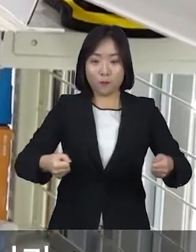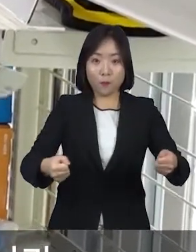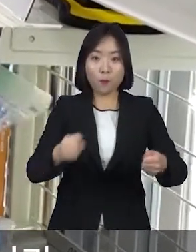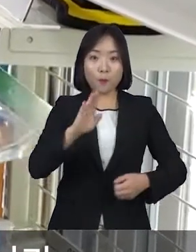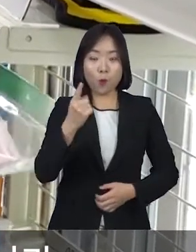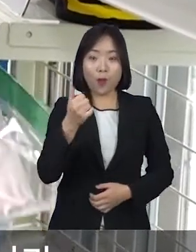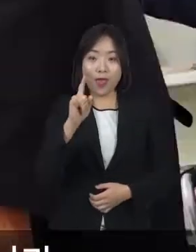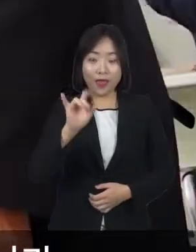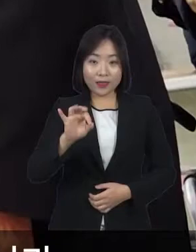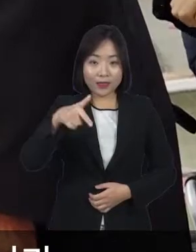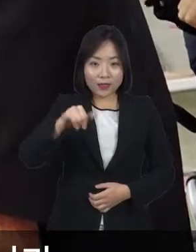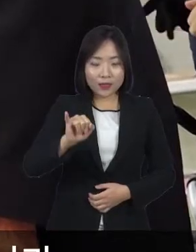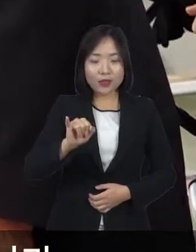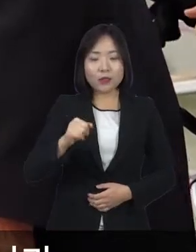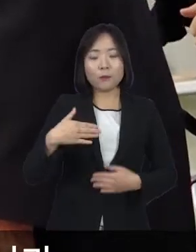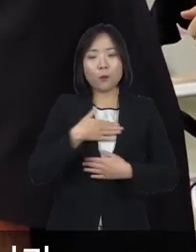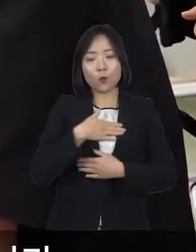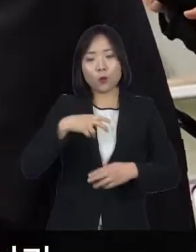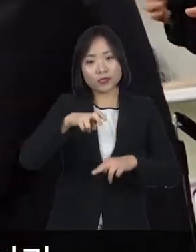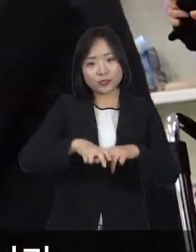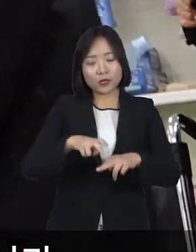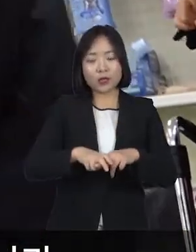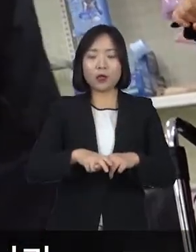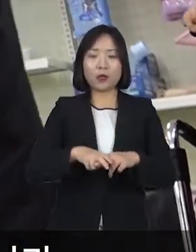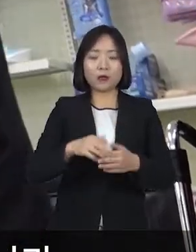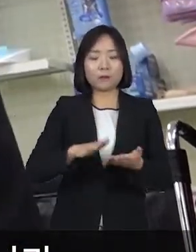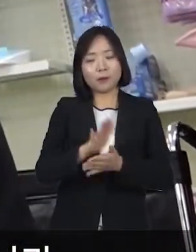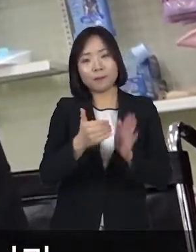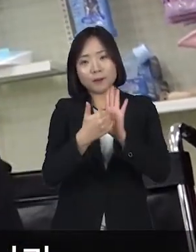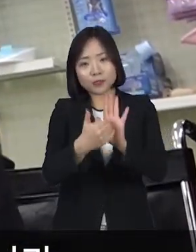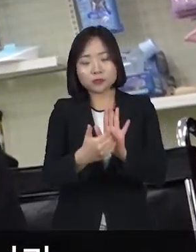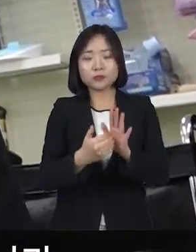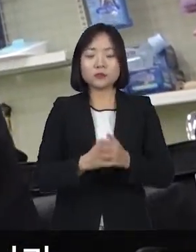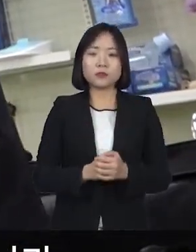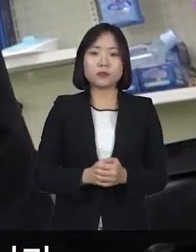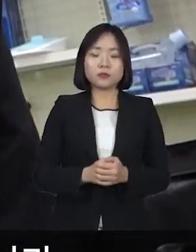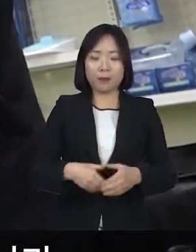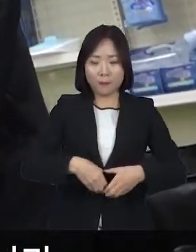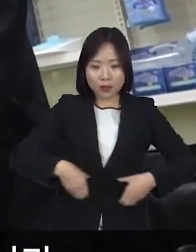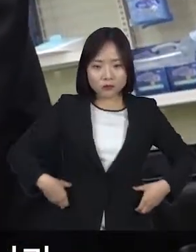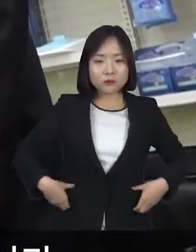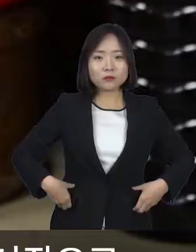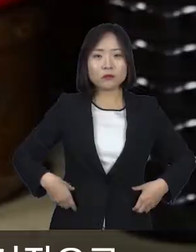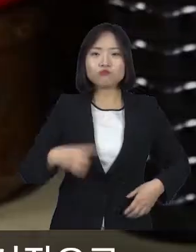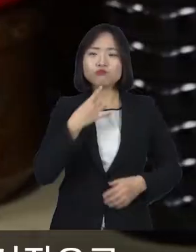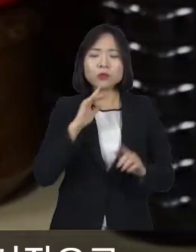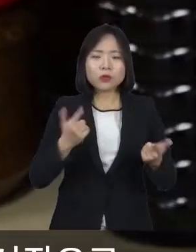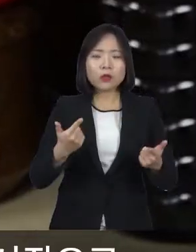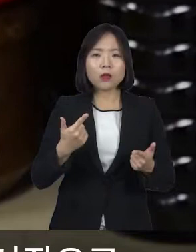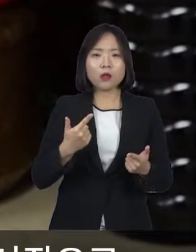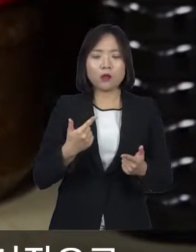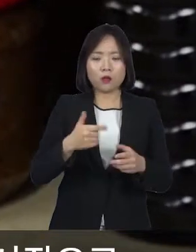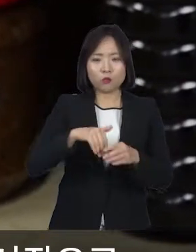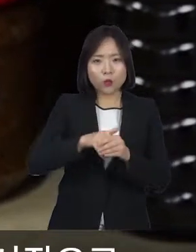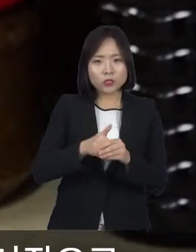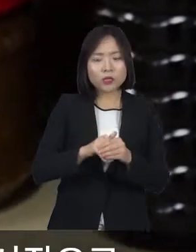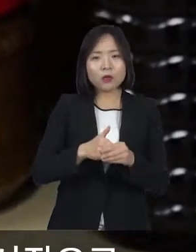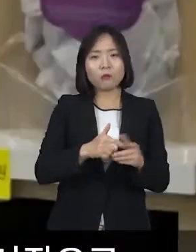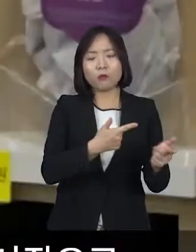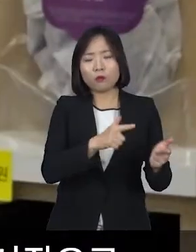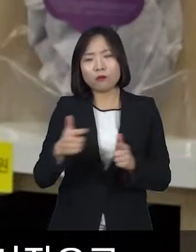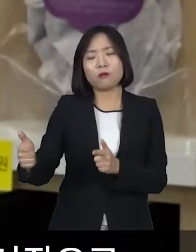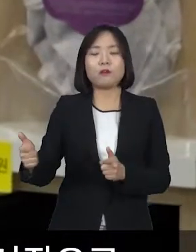목욕의자, 미끄럼 방지 매트, 실버 슈즈, 보행벨트뿐 아니라 고추장, 된장 등